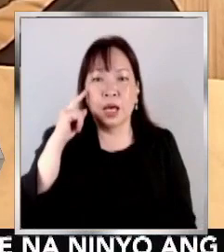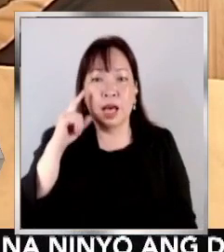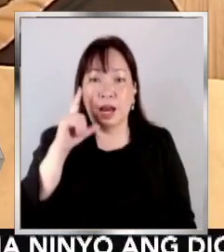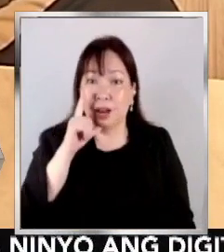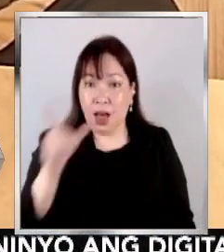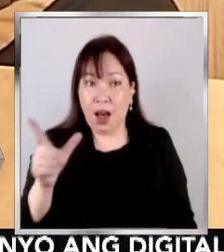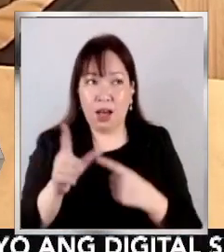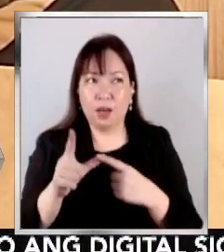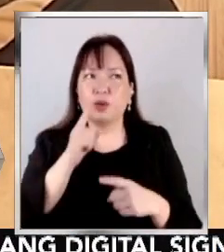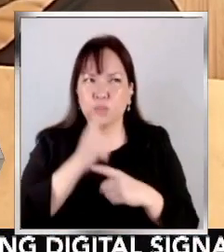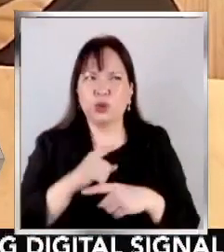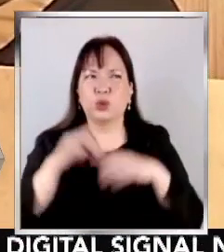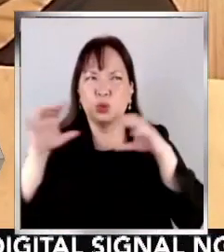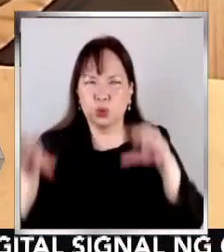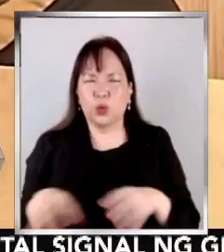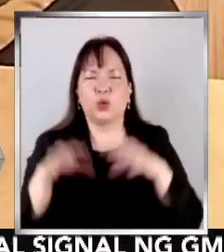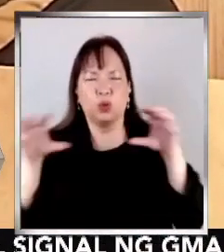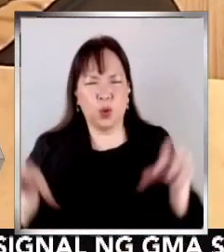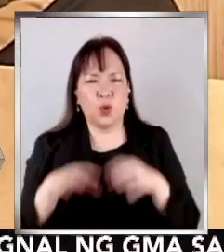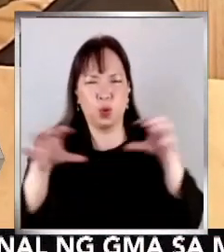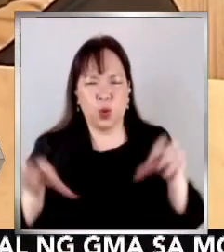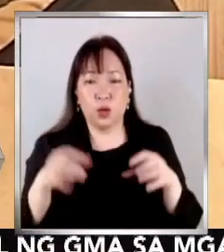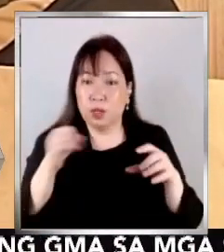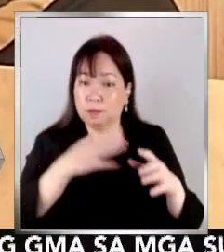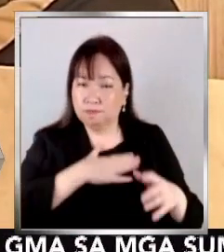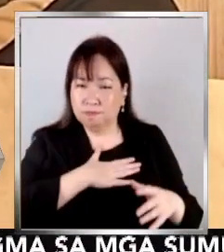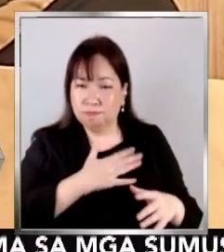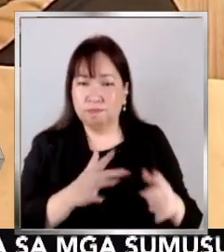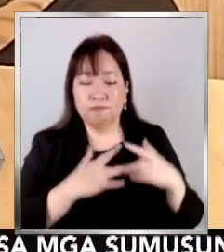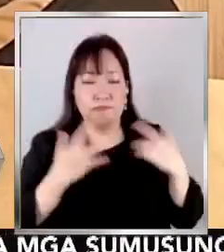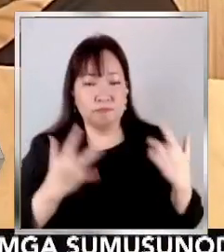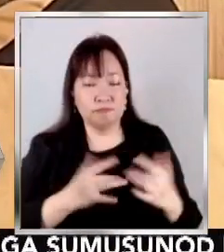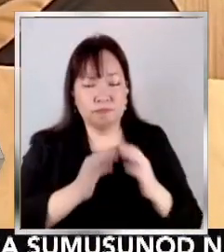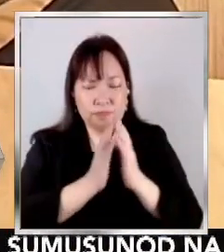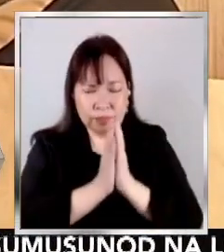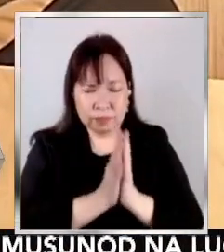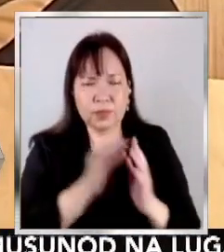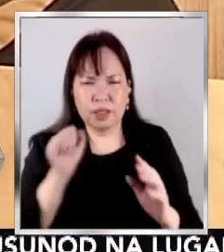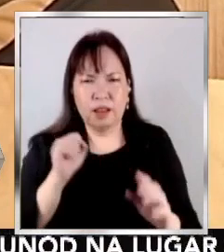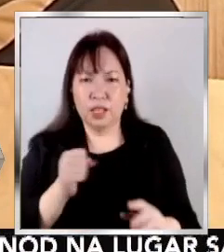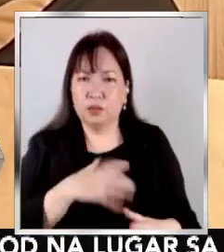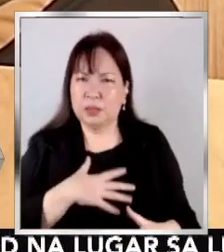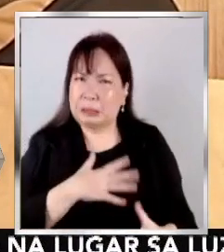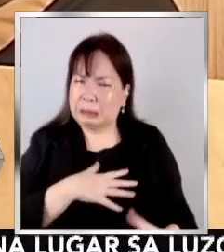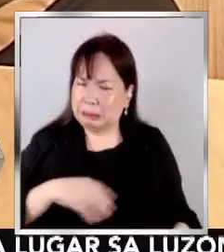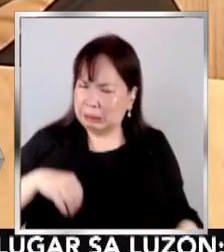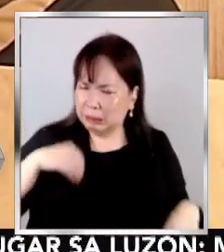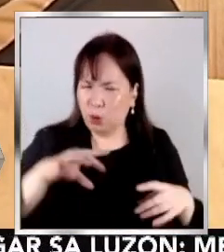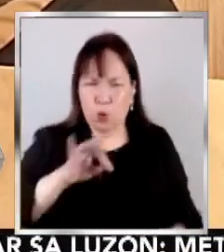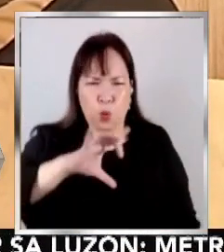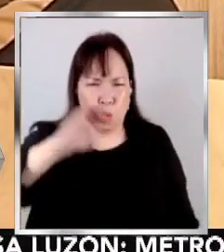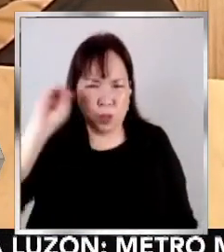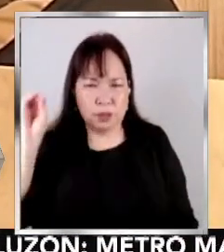work. And if you're passionate about something, kung binigay mo talaga 100% mo,